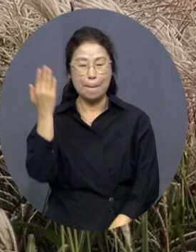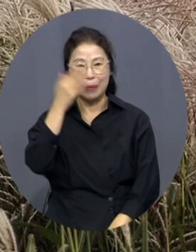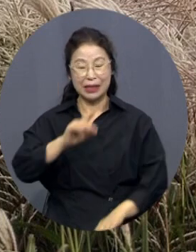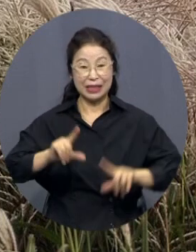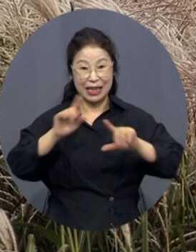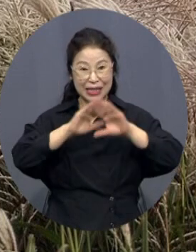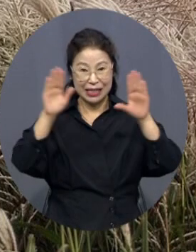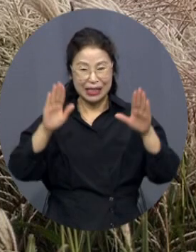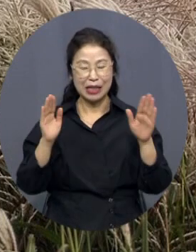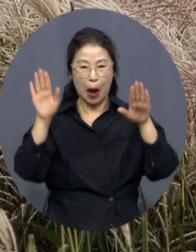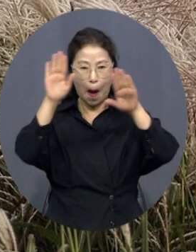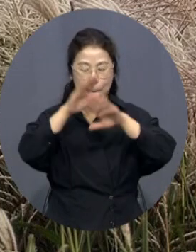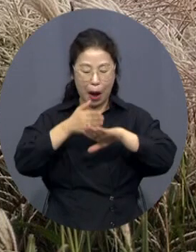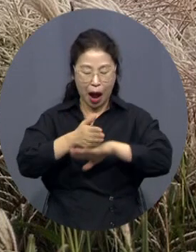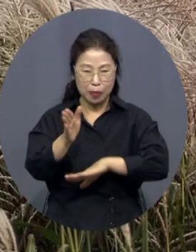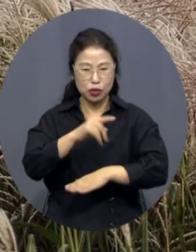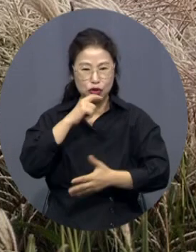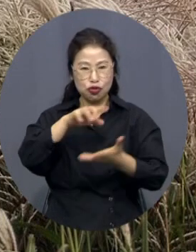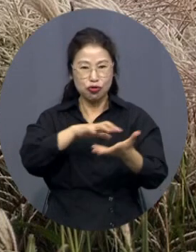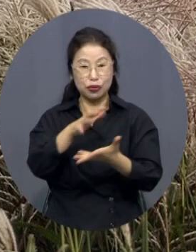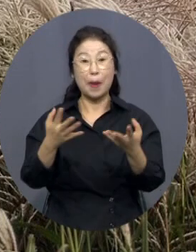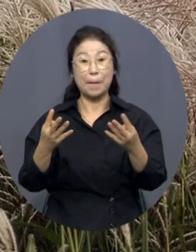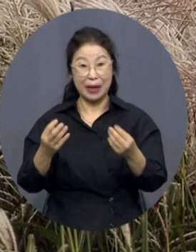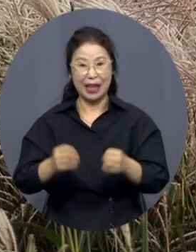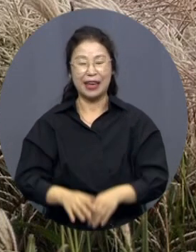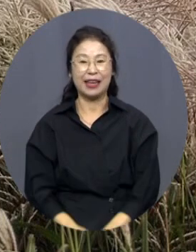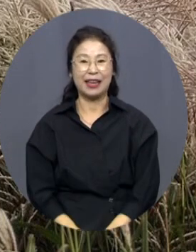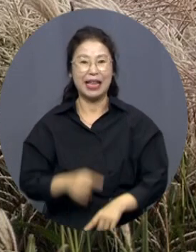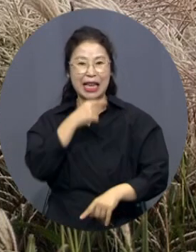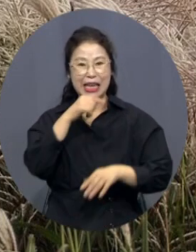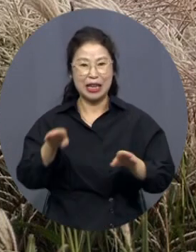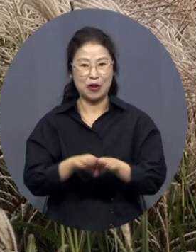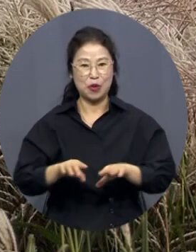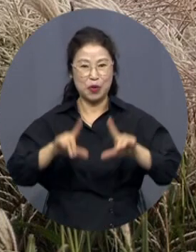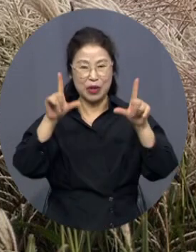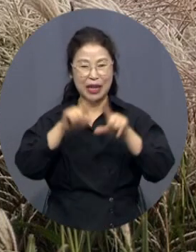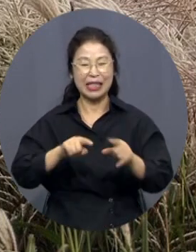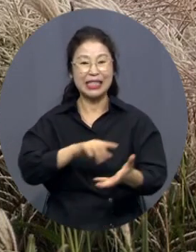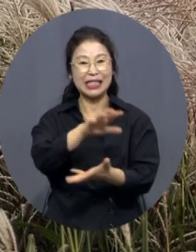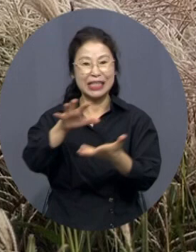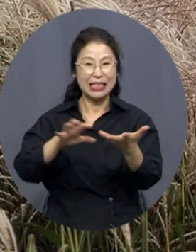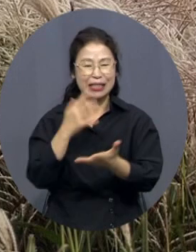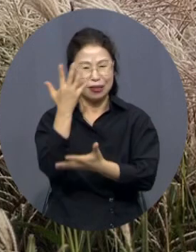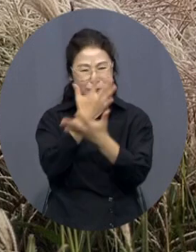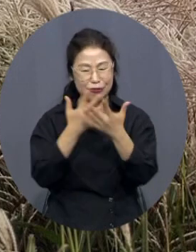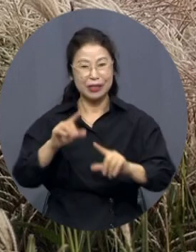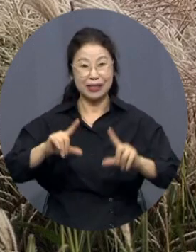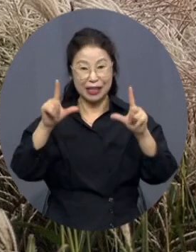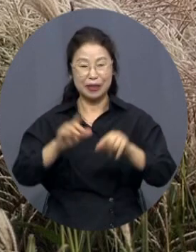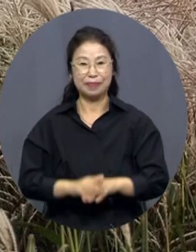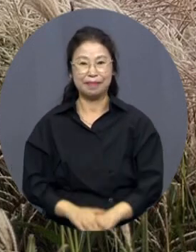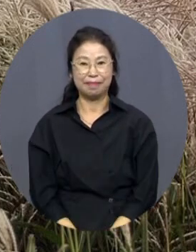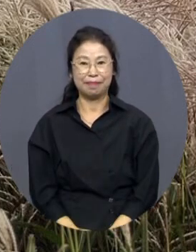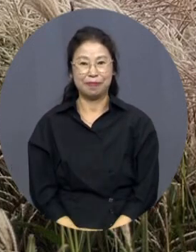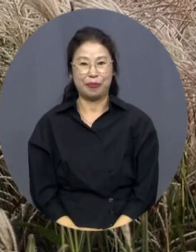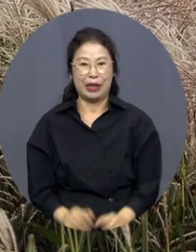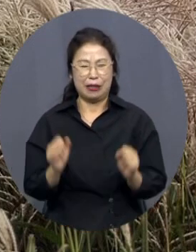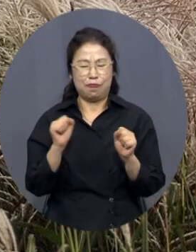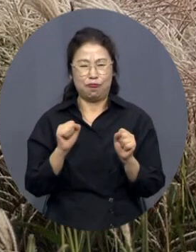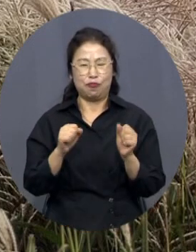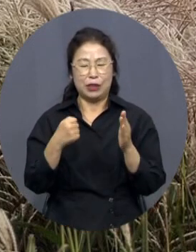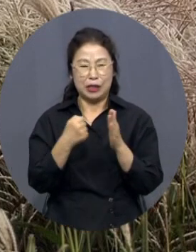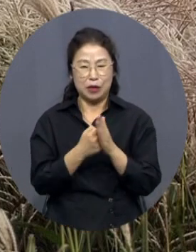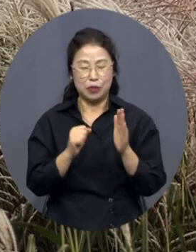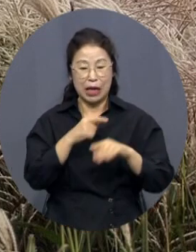보이다가 늦은 밤부터 구름의 양이 많아지겠고요 일요일에는 대체로 흐린 날씨 보이겠습니다이 한계의 영향으로